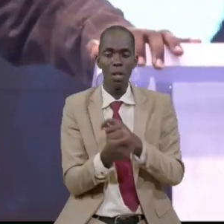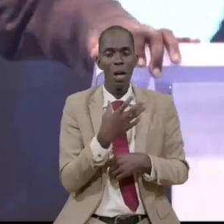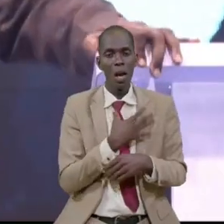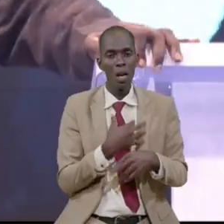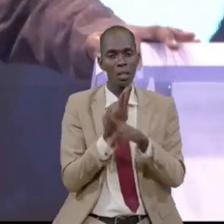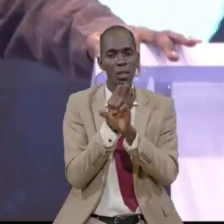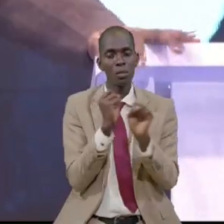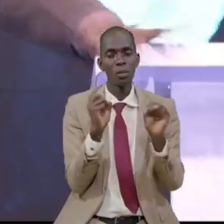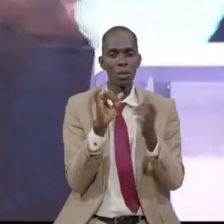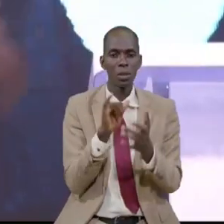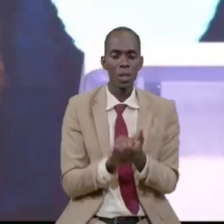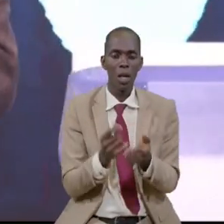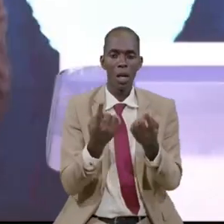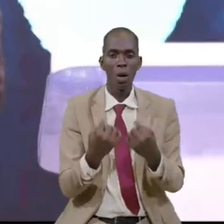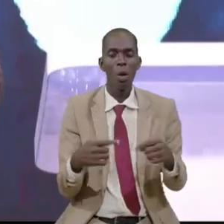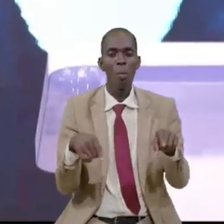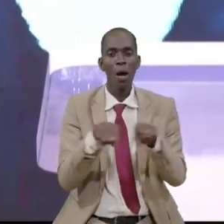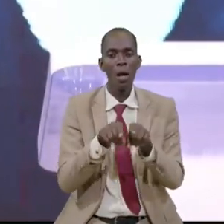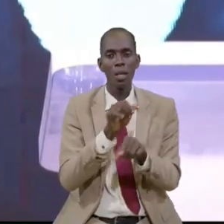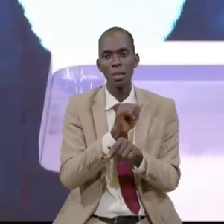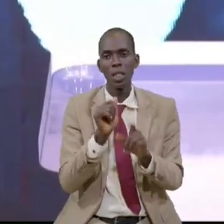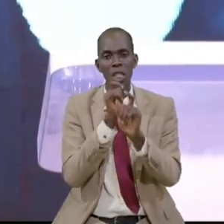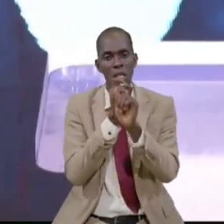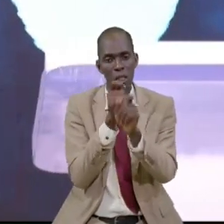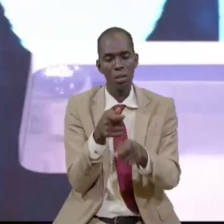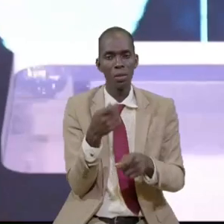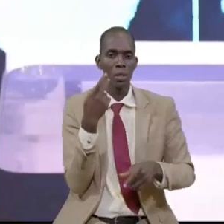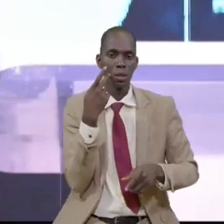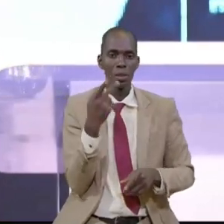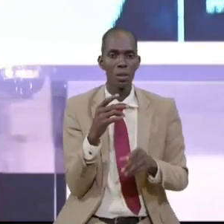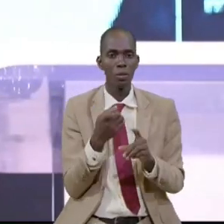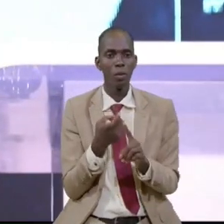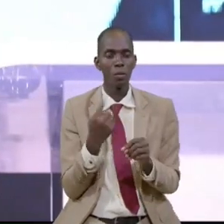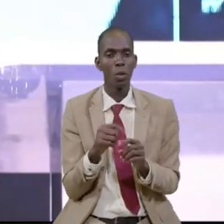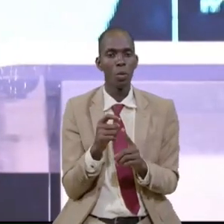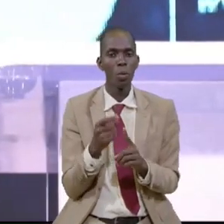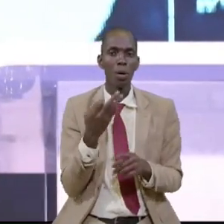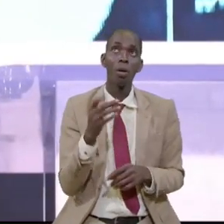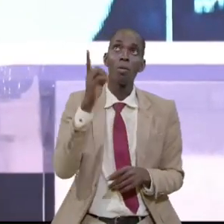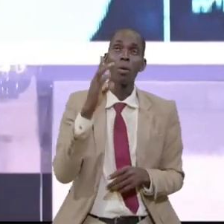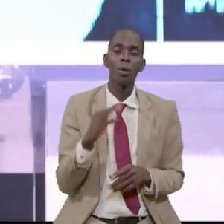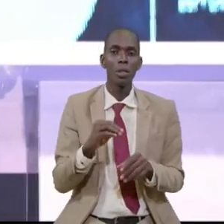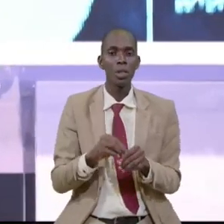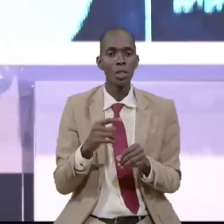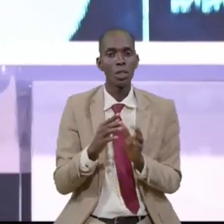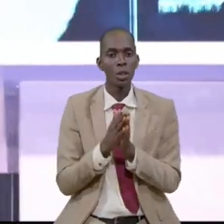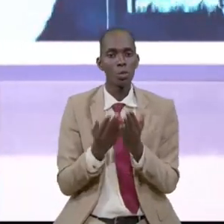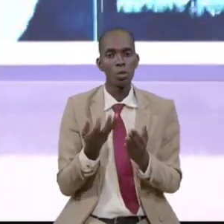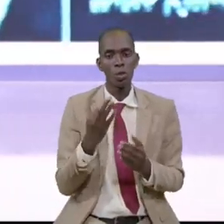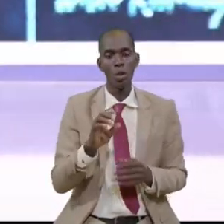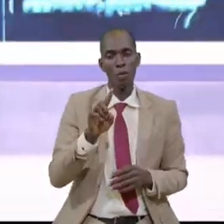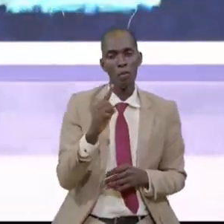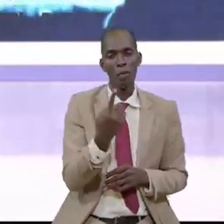tant que Don nous allons voir la Parole de Dieu qui nous dit en 1er